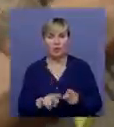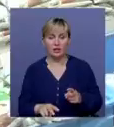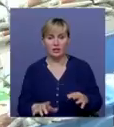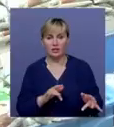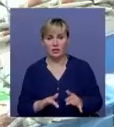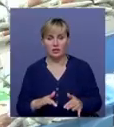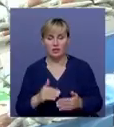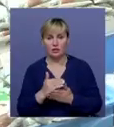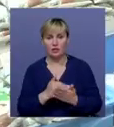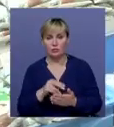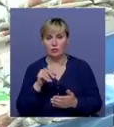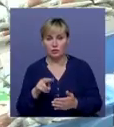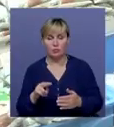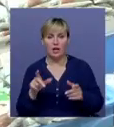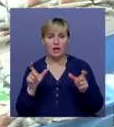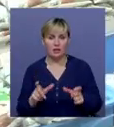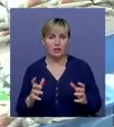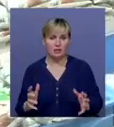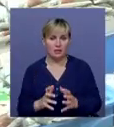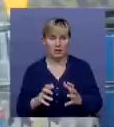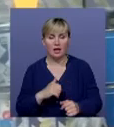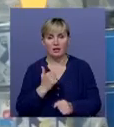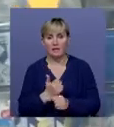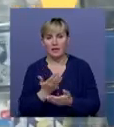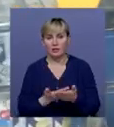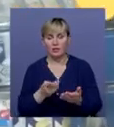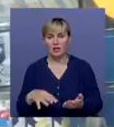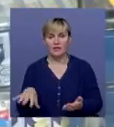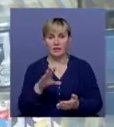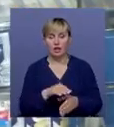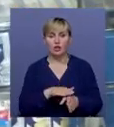действия режима ЧП, карантин сохраняется. Поэтому главная рекомендация для всех –